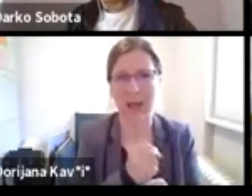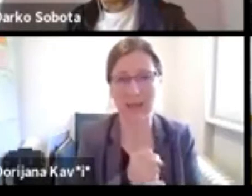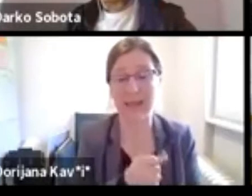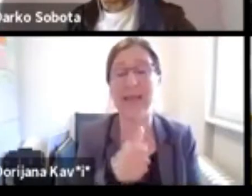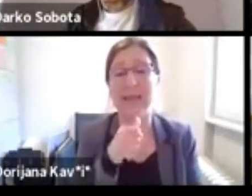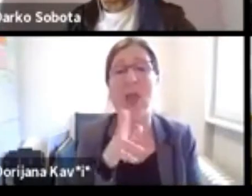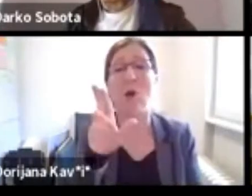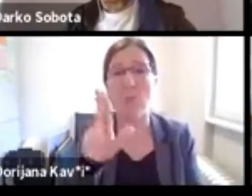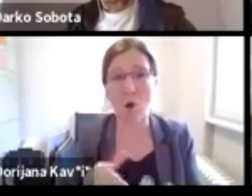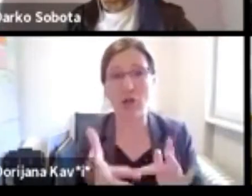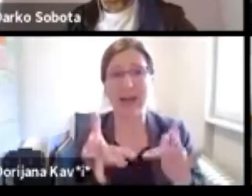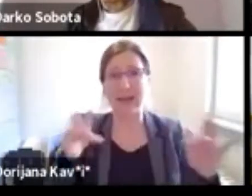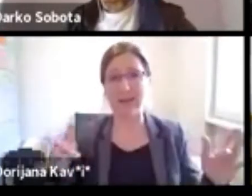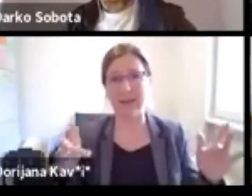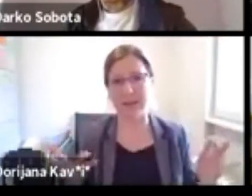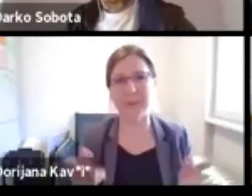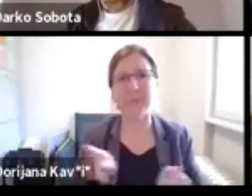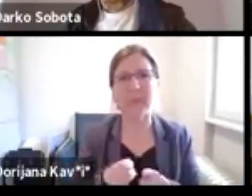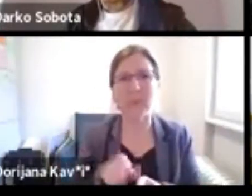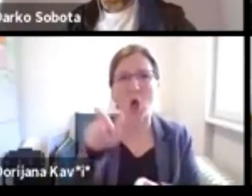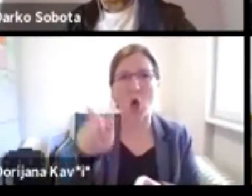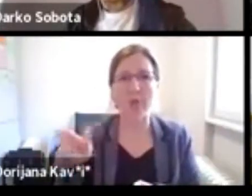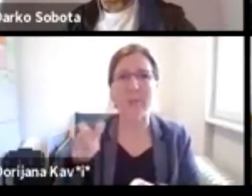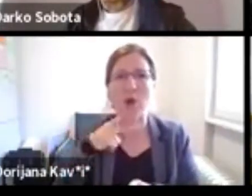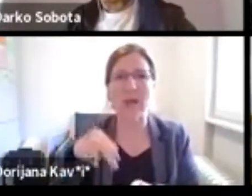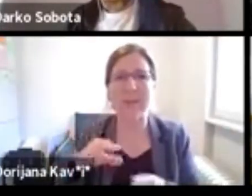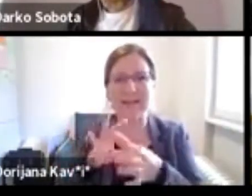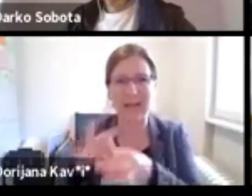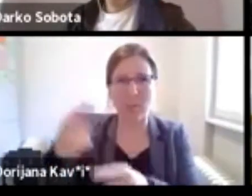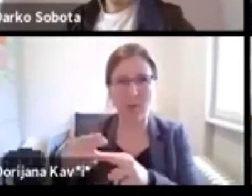poželjno je osobama s kroničnim bolestima omogućiti rad od doma,